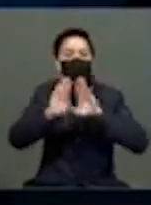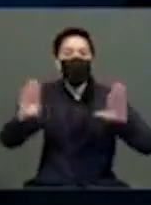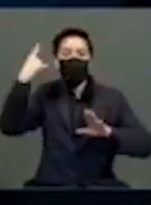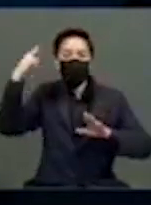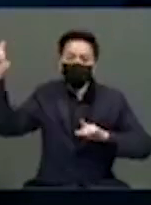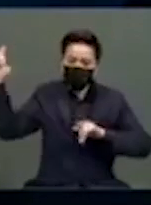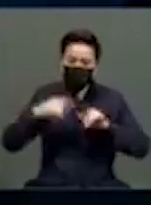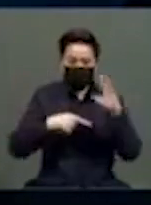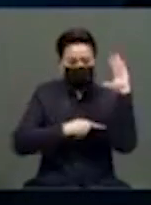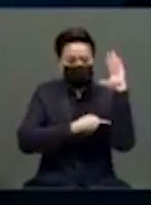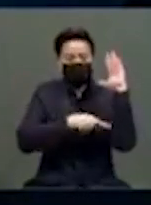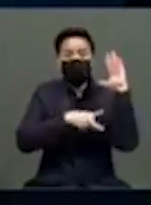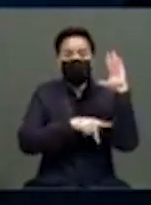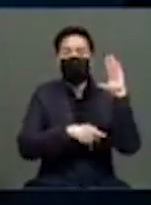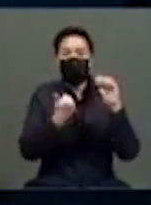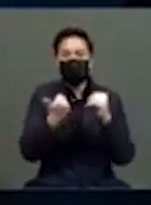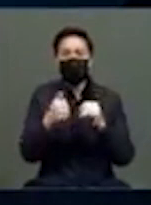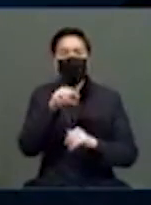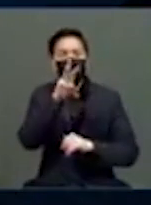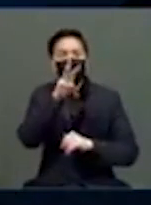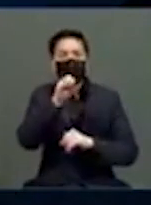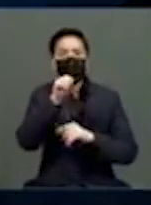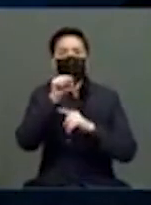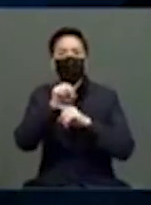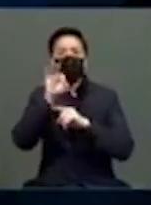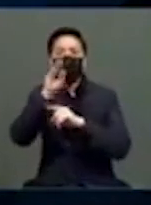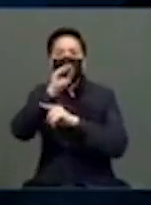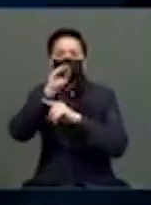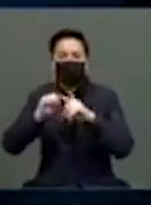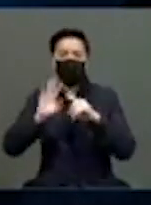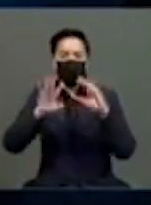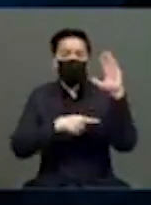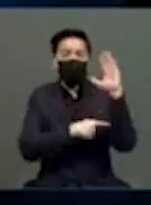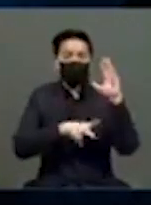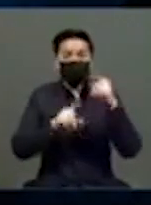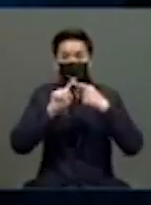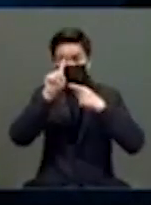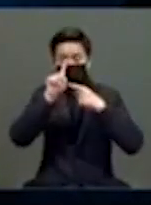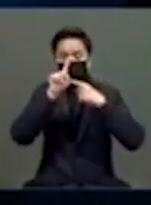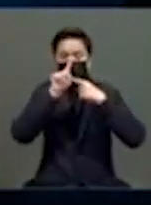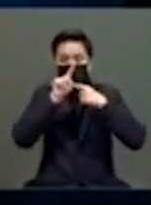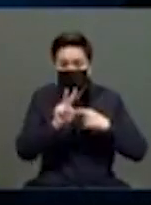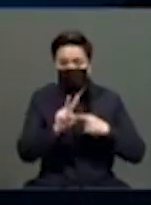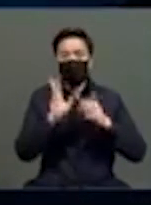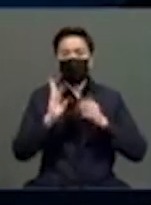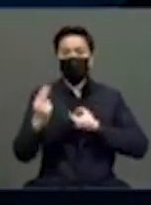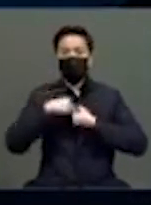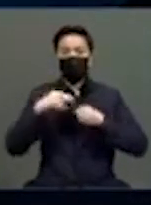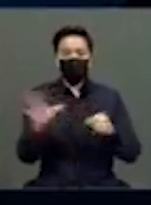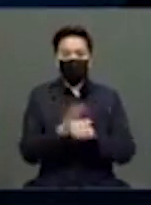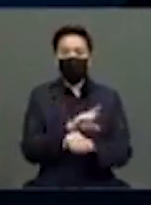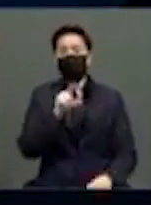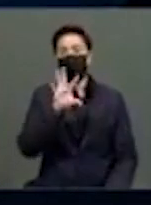เอ่อภูเก็ตขึ้นมาอันนั้นก็ได้ถึง 60จุดเก้าเปอร์เซ็นต์แล้วนะครับลูกหนึ่งก็เข็ม2อยู่ที่ที่ 25.1